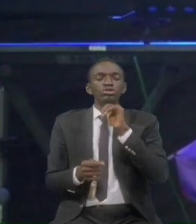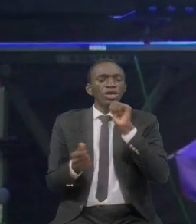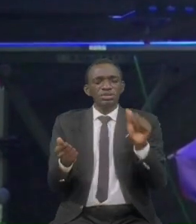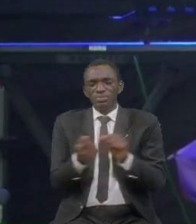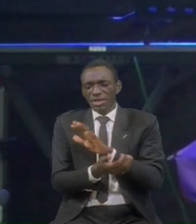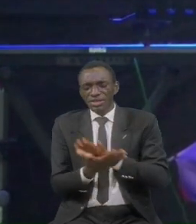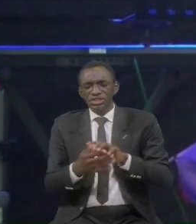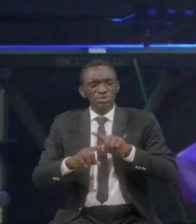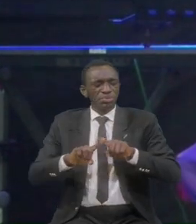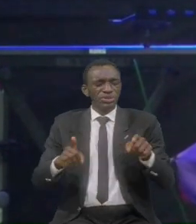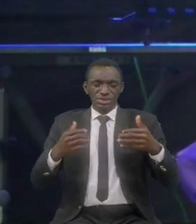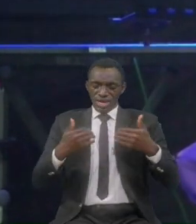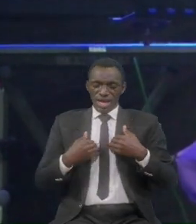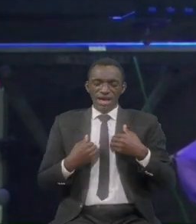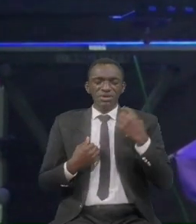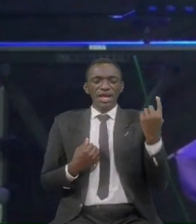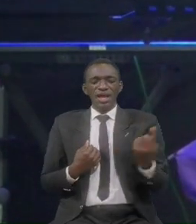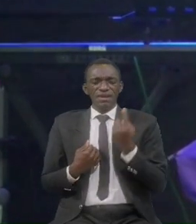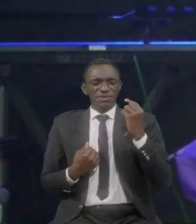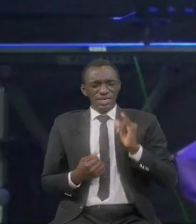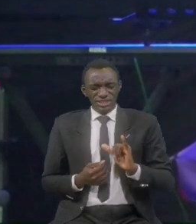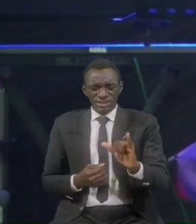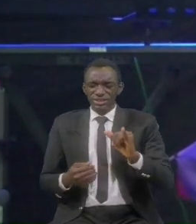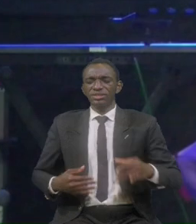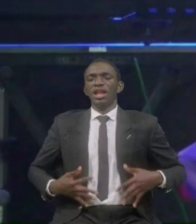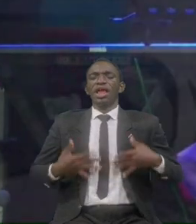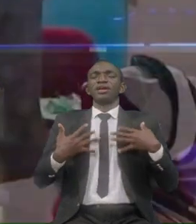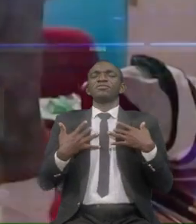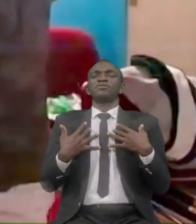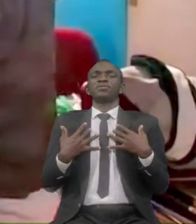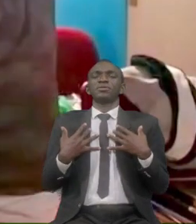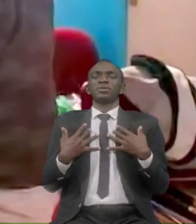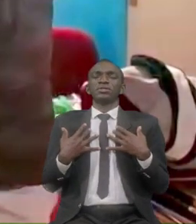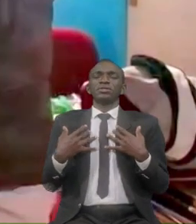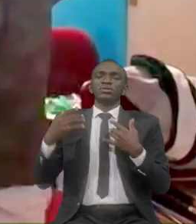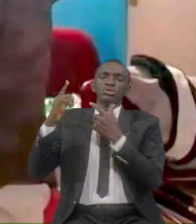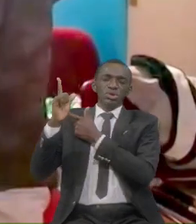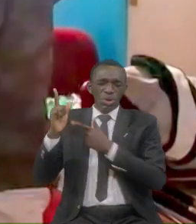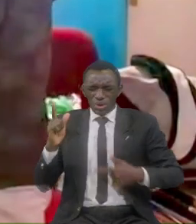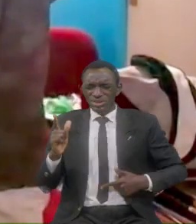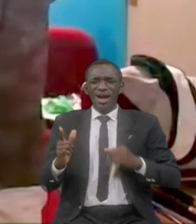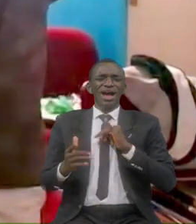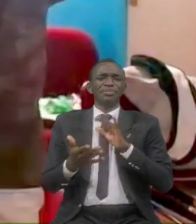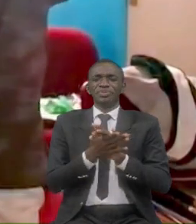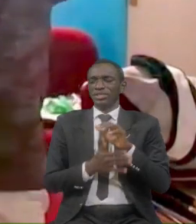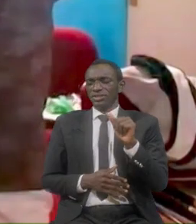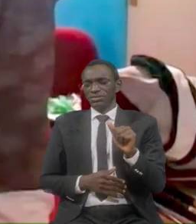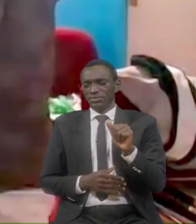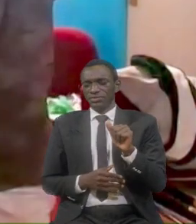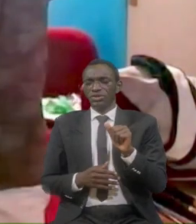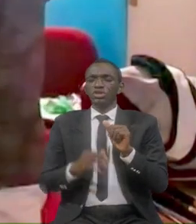everlasting life. Dili mamatay kung dili makabaton og kinabuhing dayon. Lord, I believe. Your promise